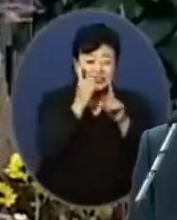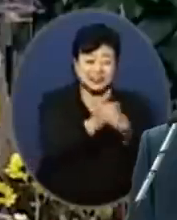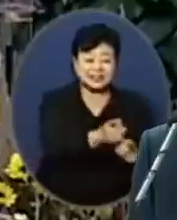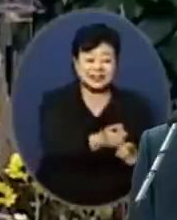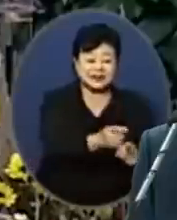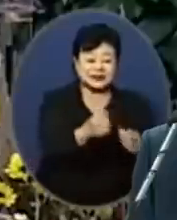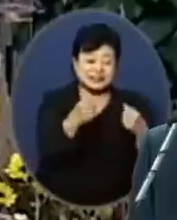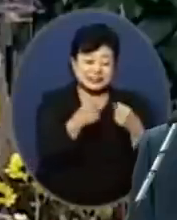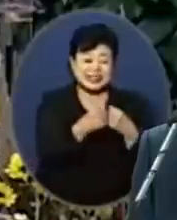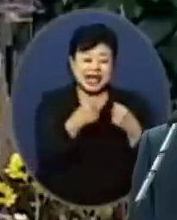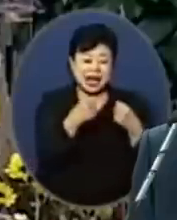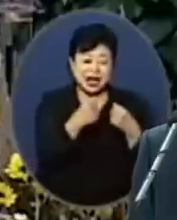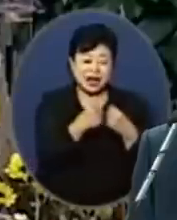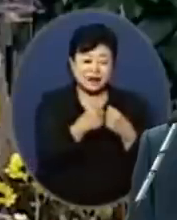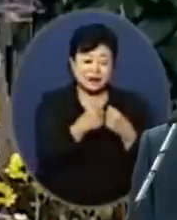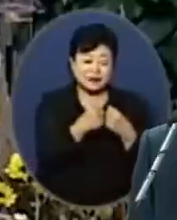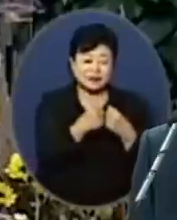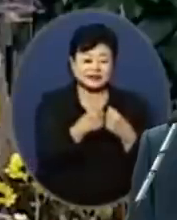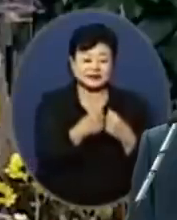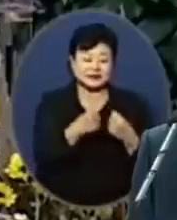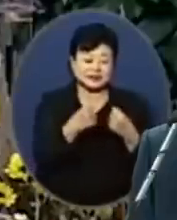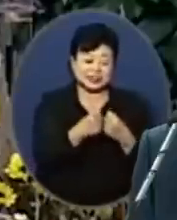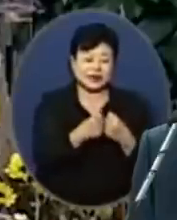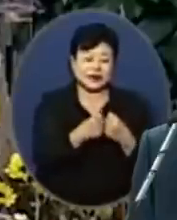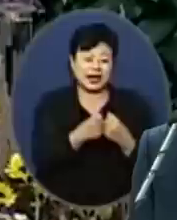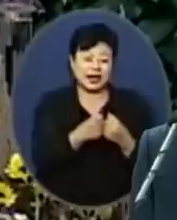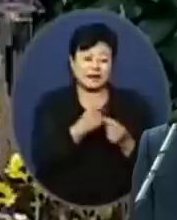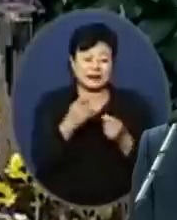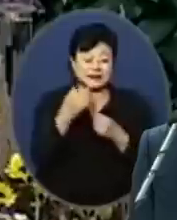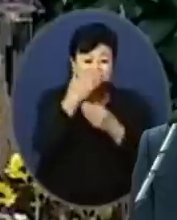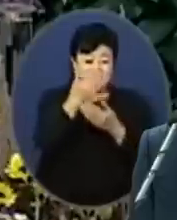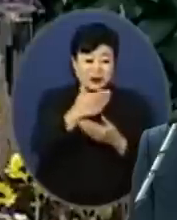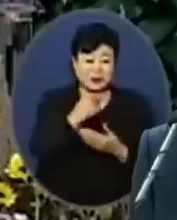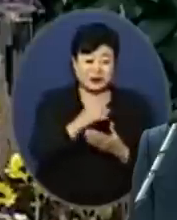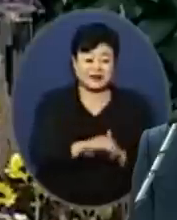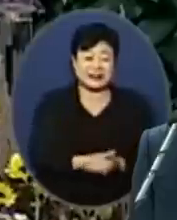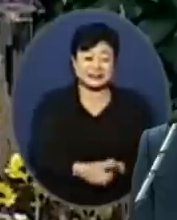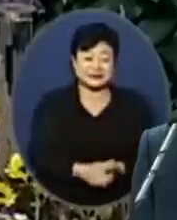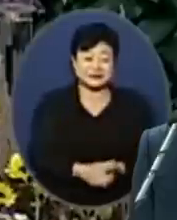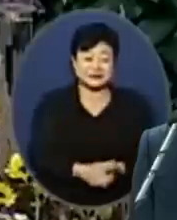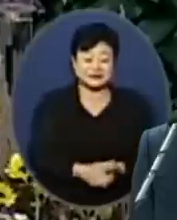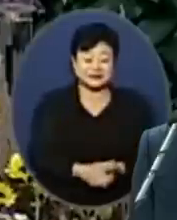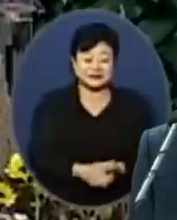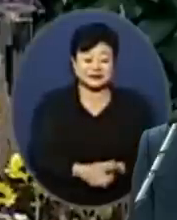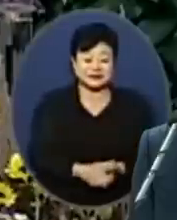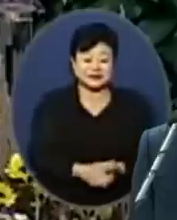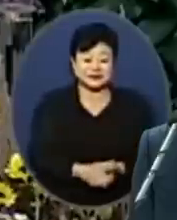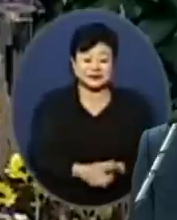이겨놓은 싸움을 싸우라, 이 제목으로 은혜를 나누고자 합니다.